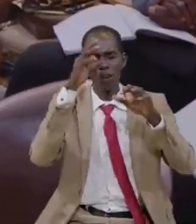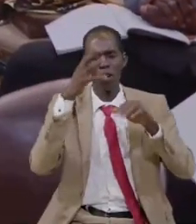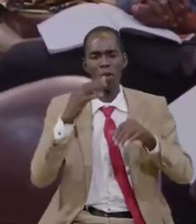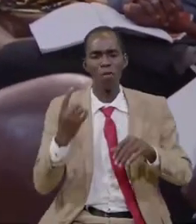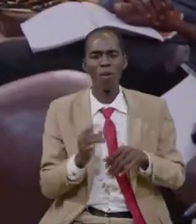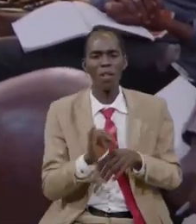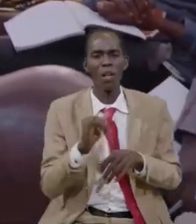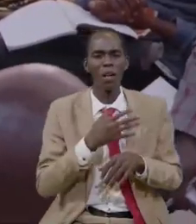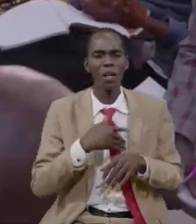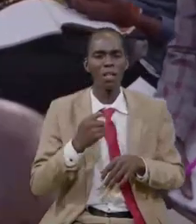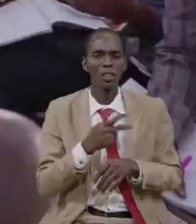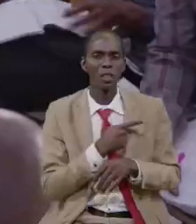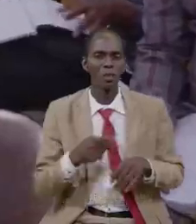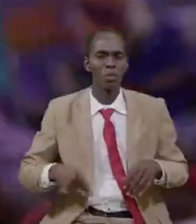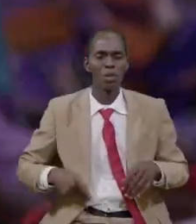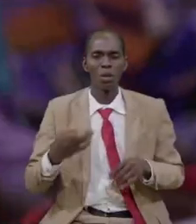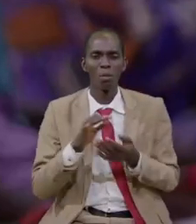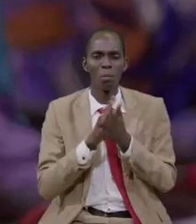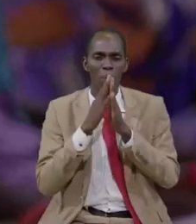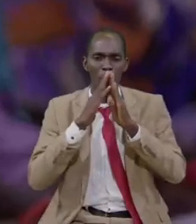Paix. Voyons le